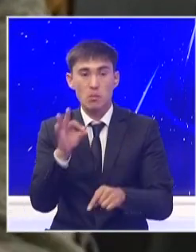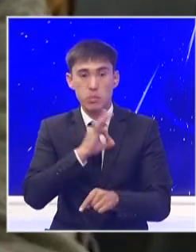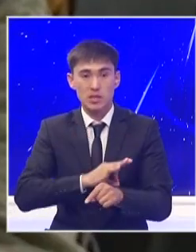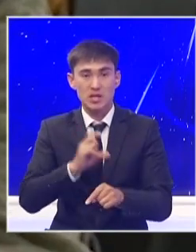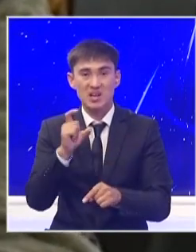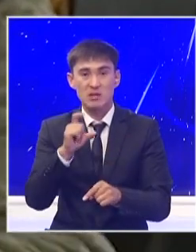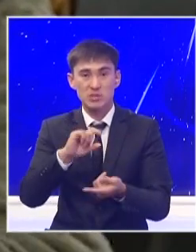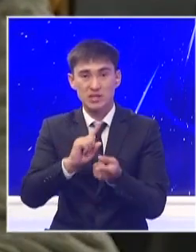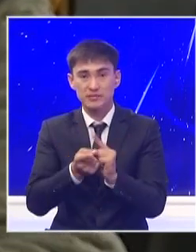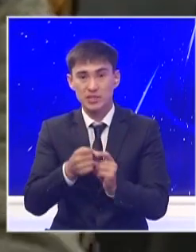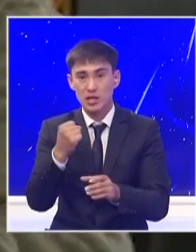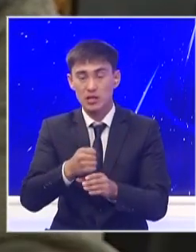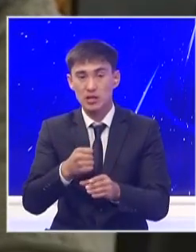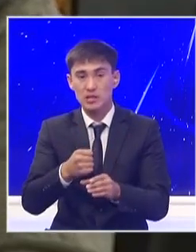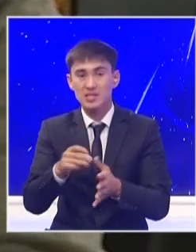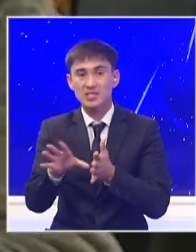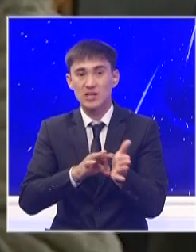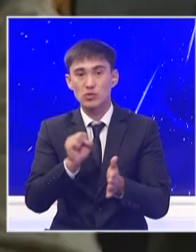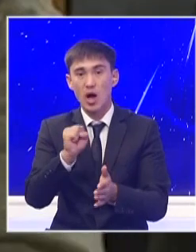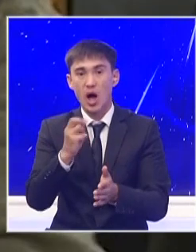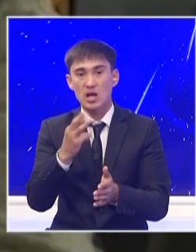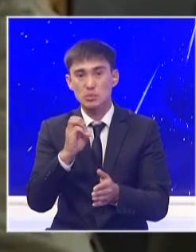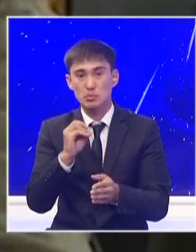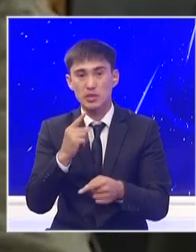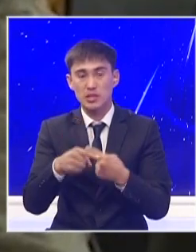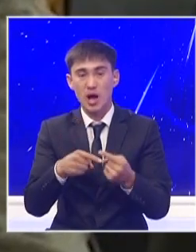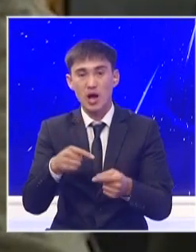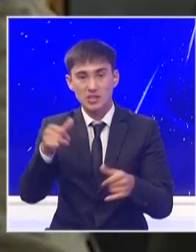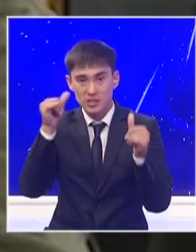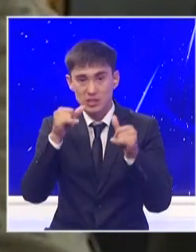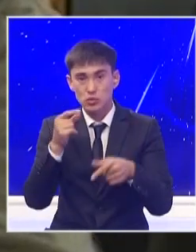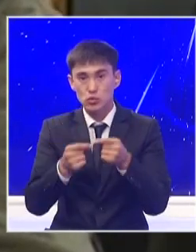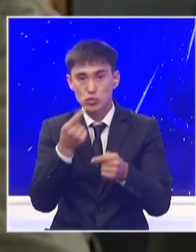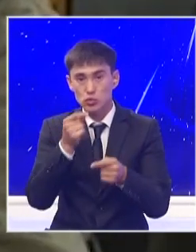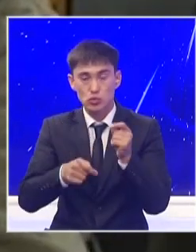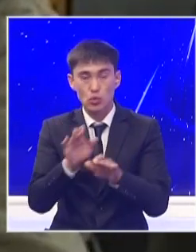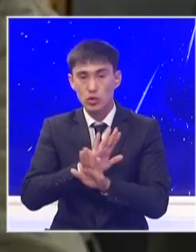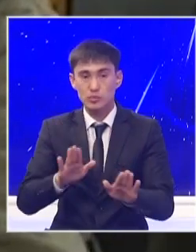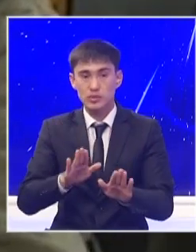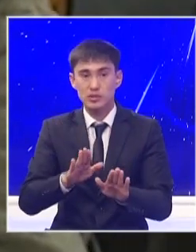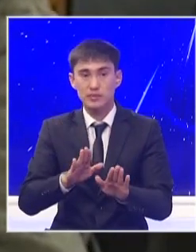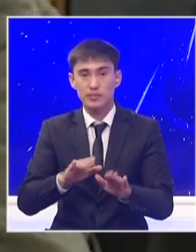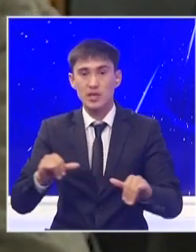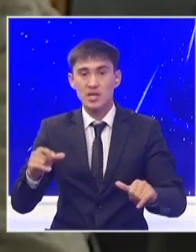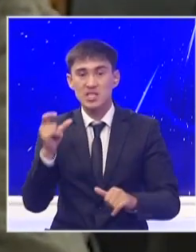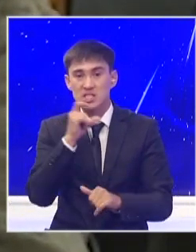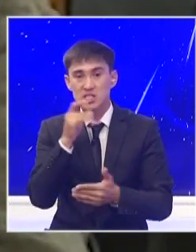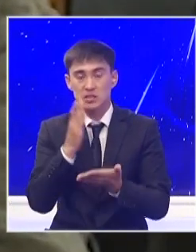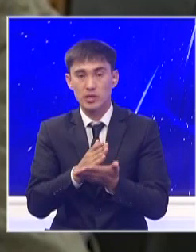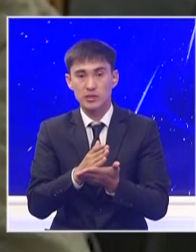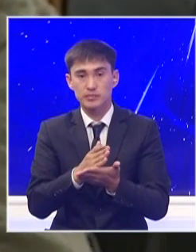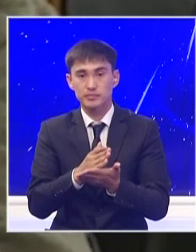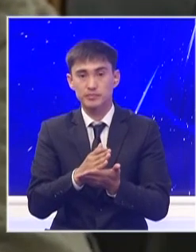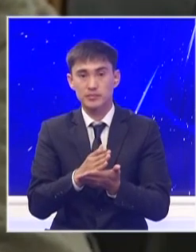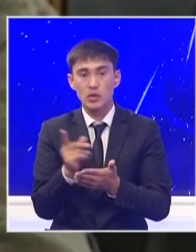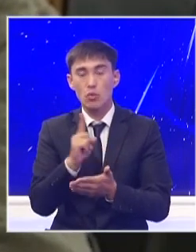қымызға айналдырып, әйтпесе бірден ашып кетеді. А сиырдың сүті үйтпейді. Онда трансмайқышылығы бар. Ол не?